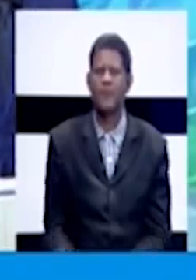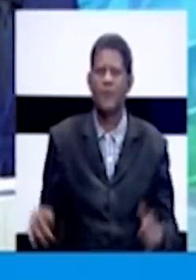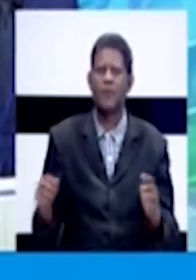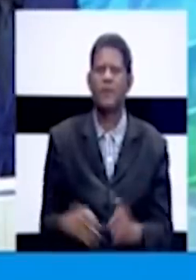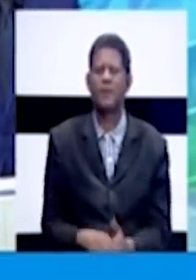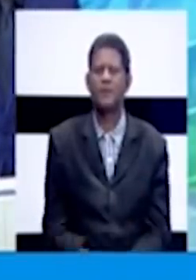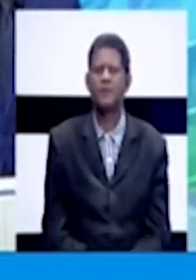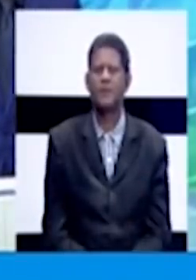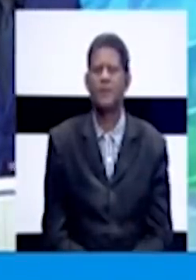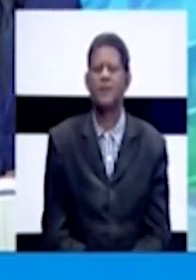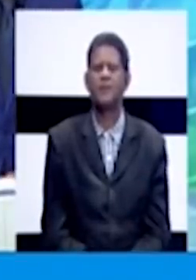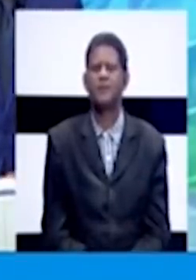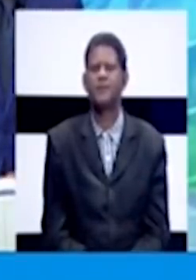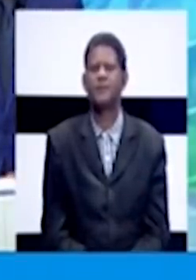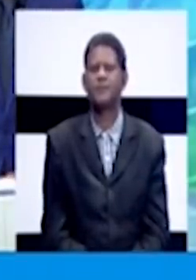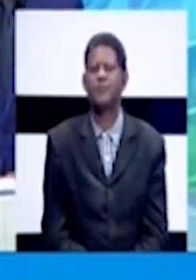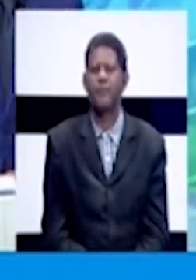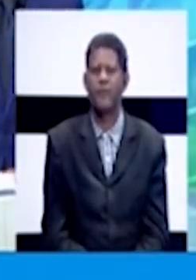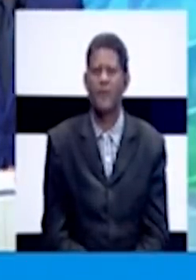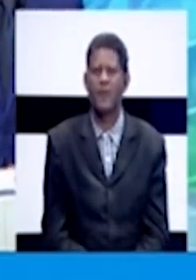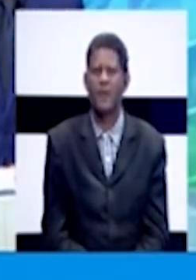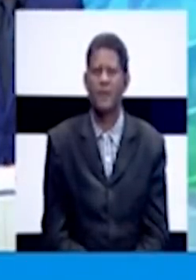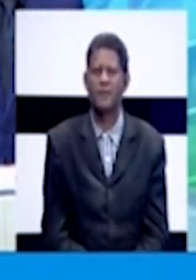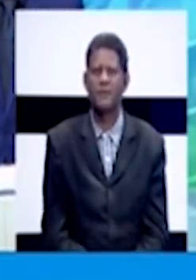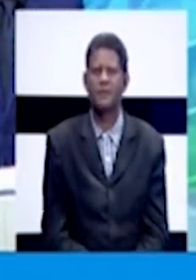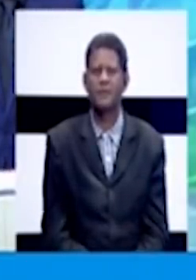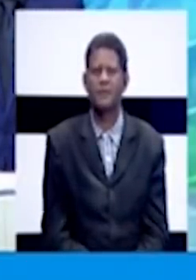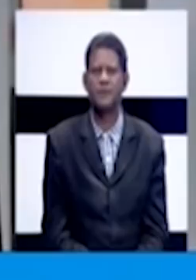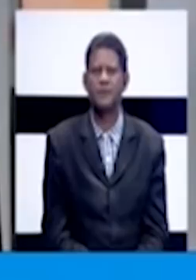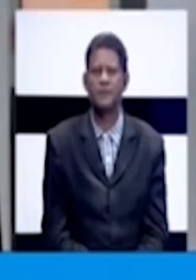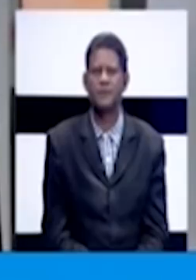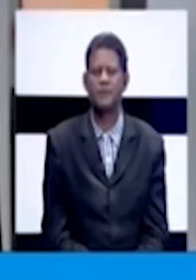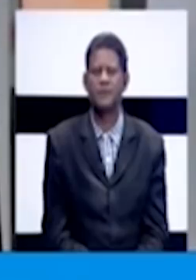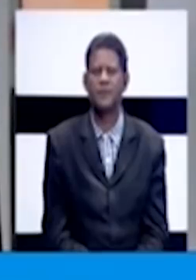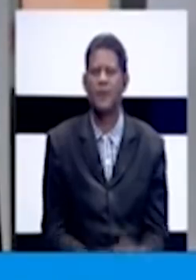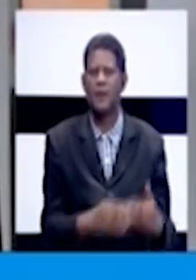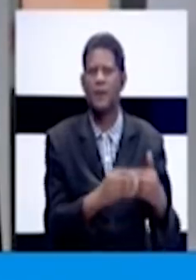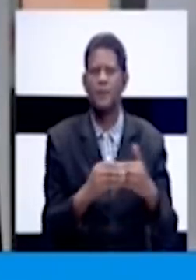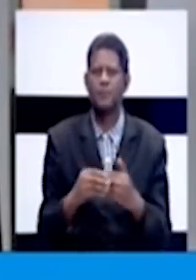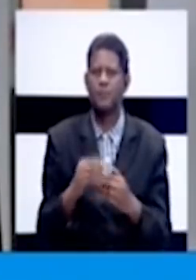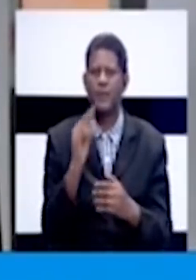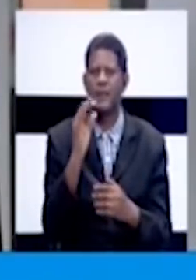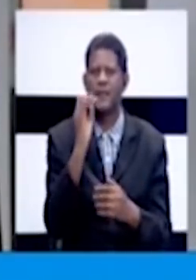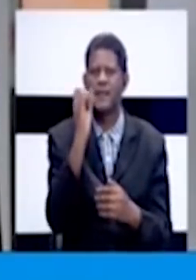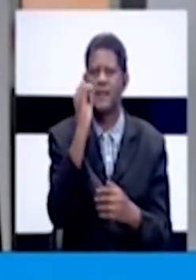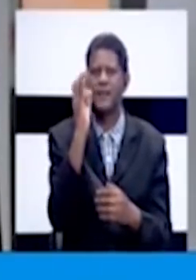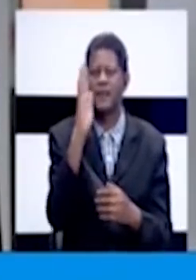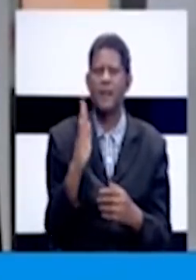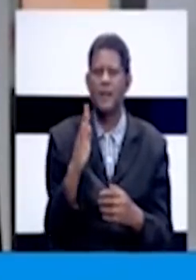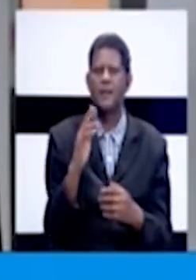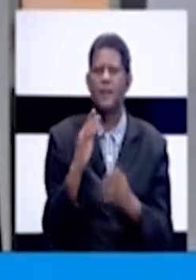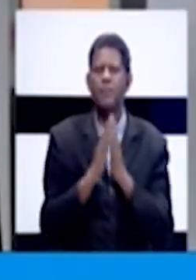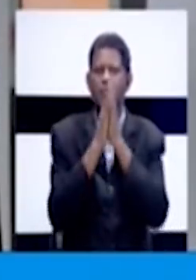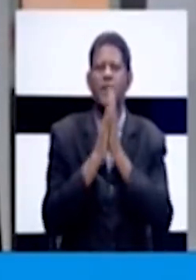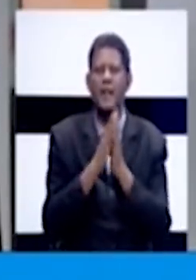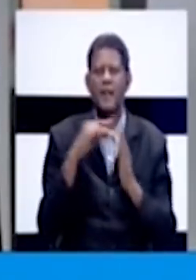ጎንደር ሮኬት መተኮሱን የአስቸኳይ ጊዜ አዋጅ መረጃ ማጣሪያ አስታወቀ። መራሒ ብልጽግና ሚሳኤላት ተምኪነ